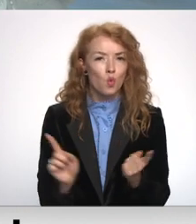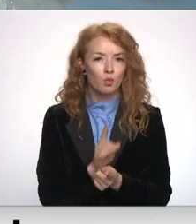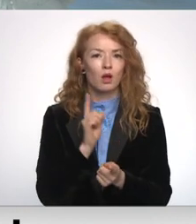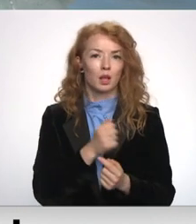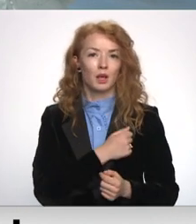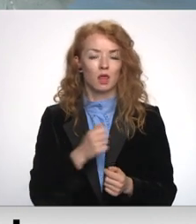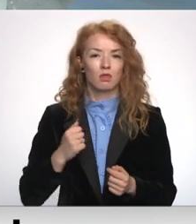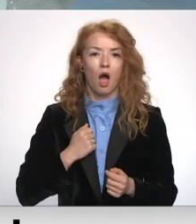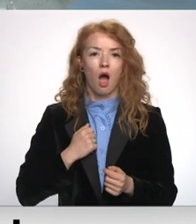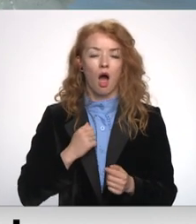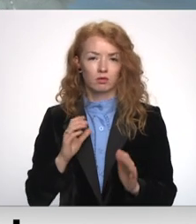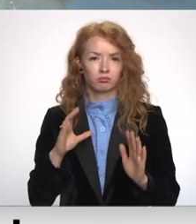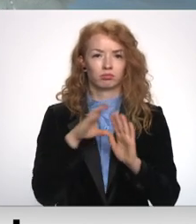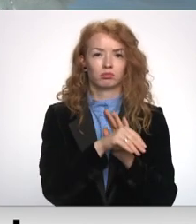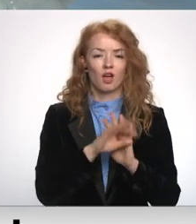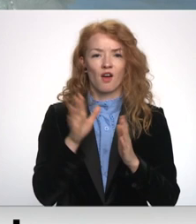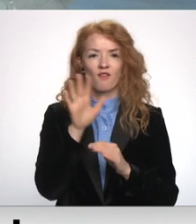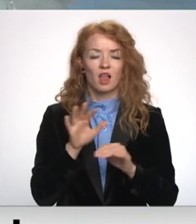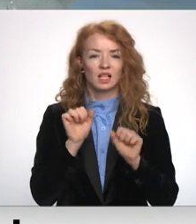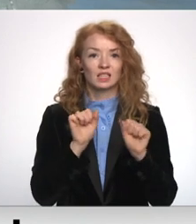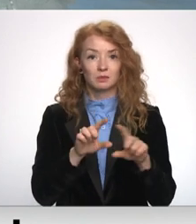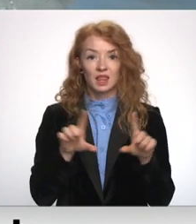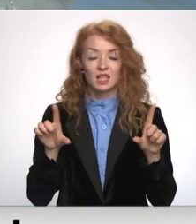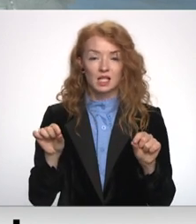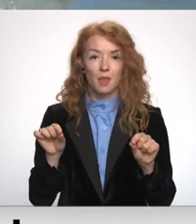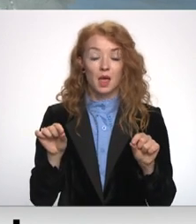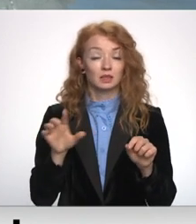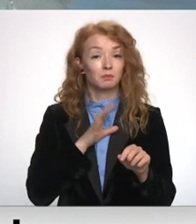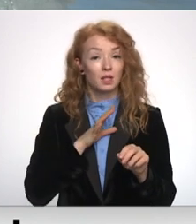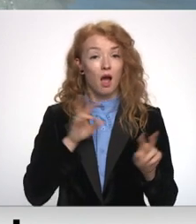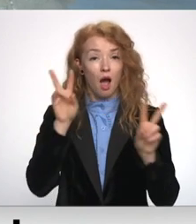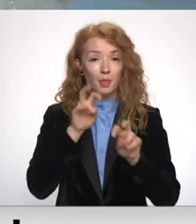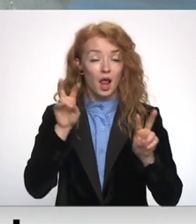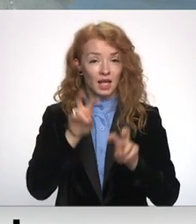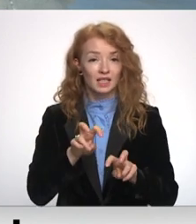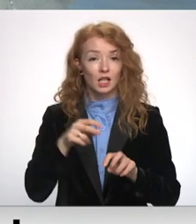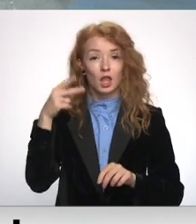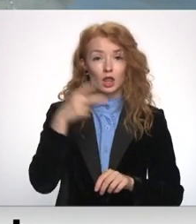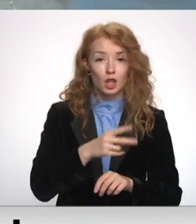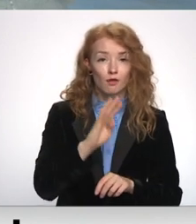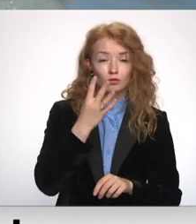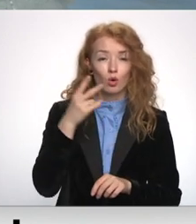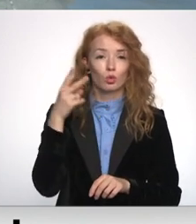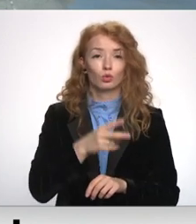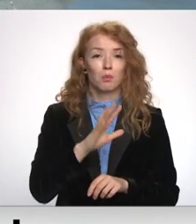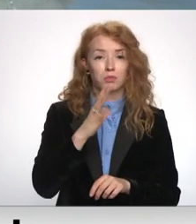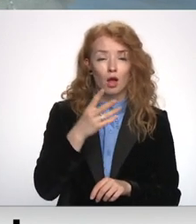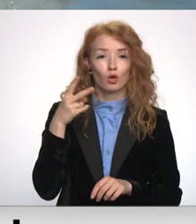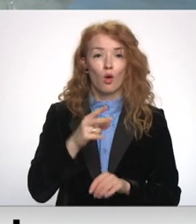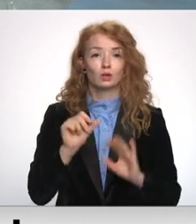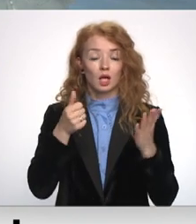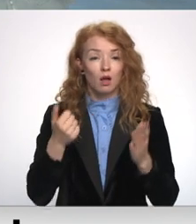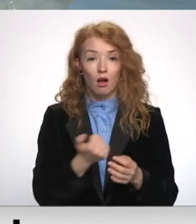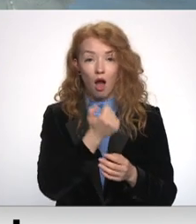obligātais militārais dienas vai valsts aizsardzības dienas tika analizēts 2004. 5. 6. Gadā un